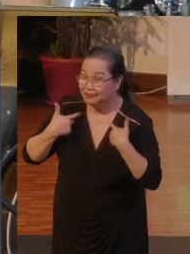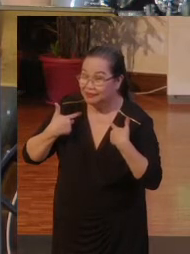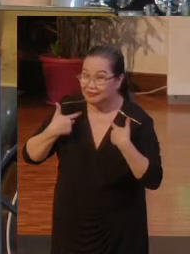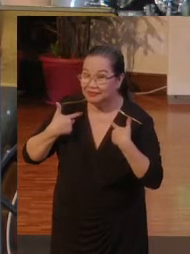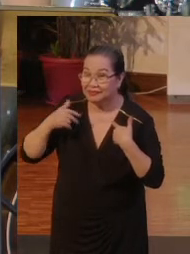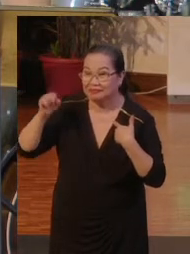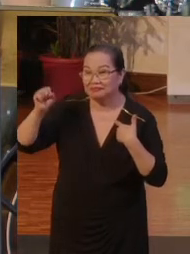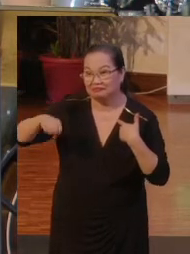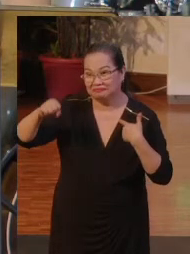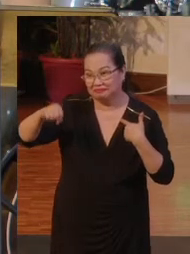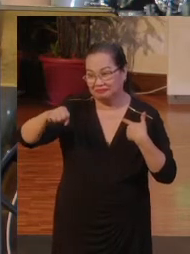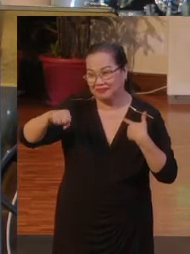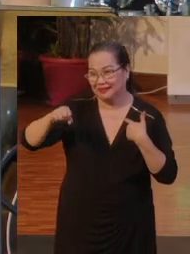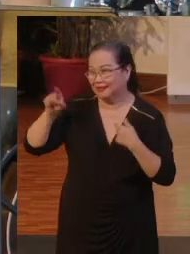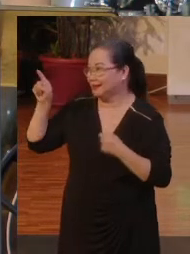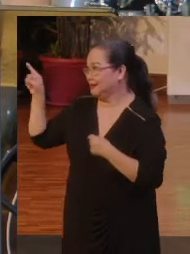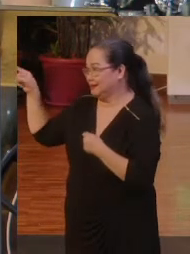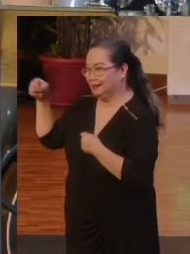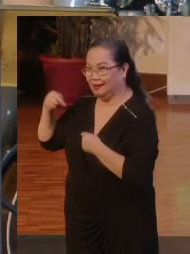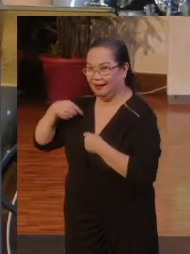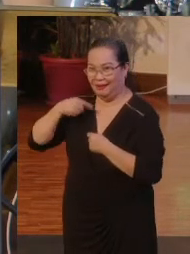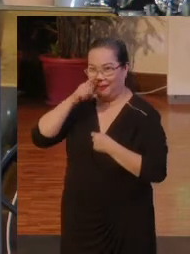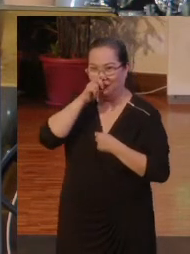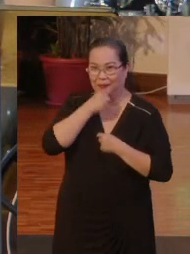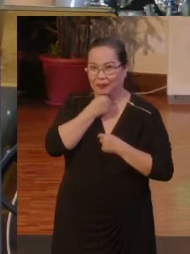Yung pong mga kaidaran ko dito,